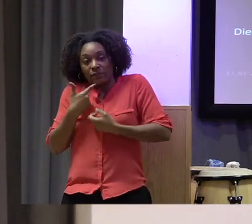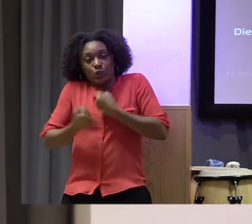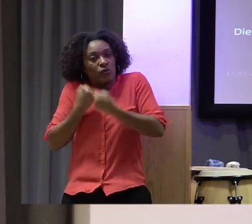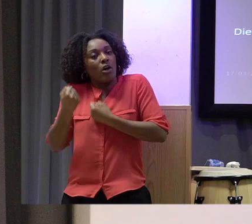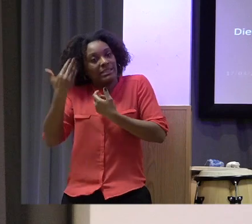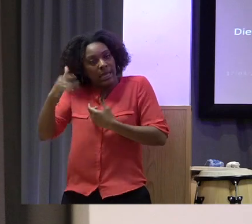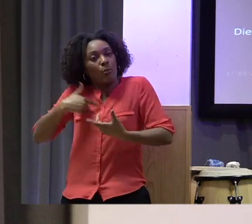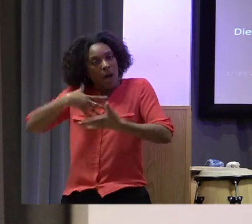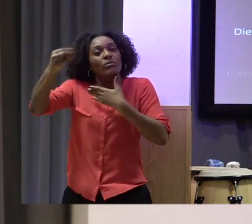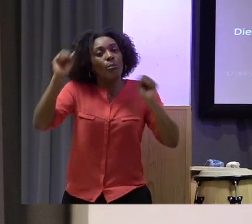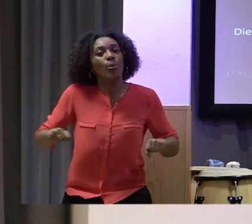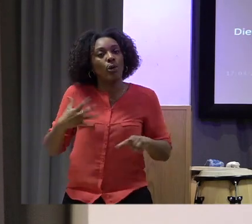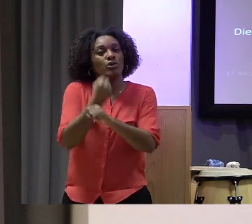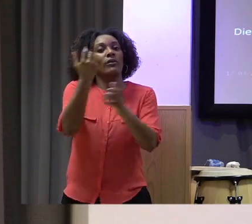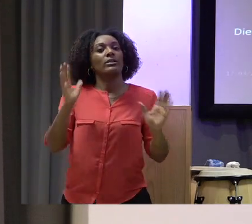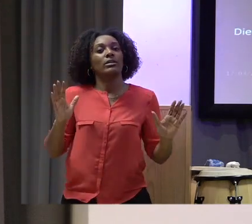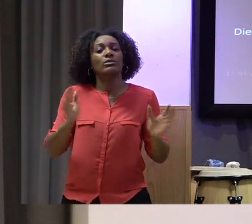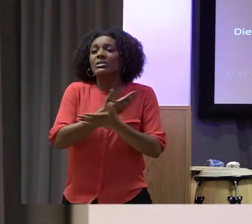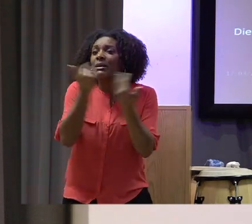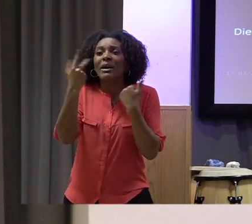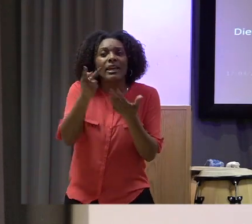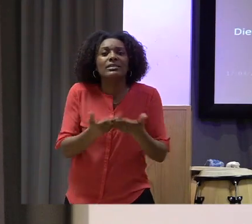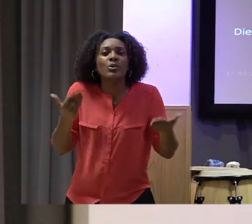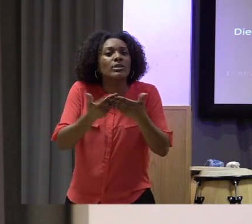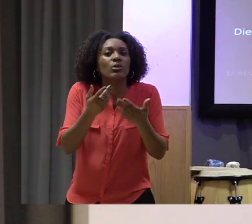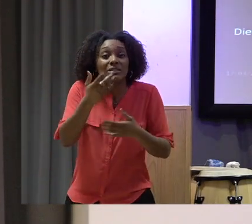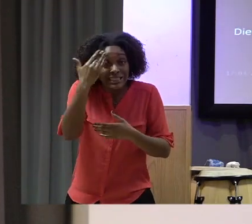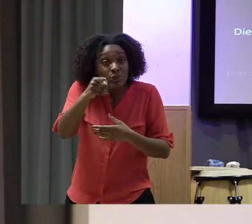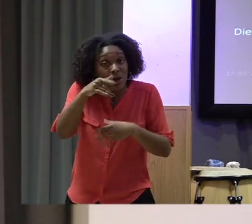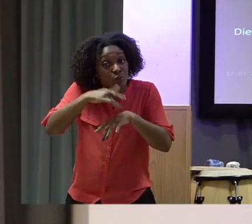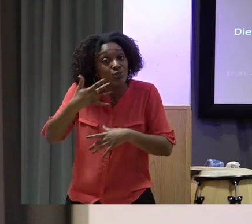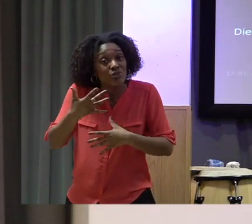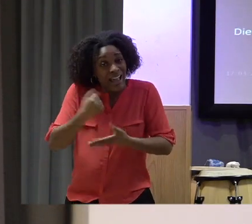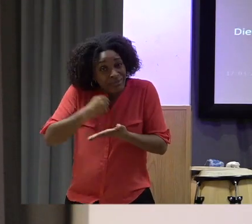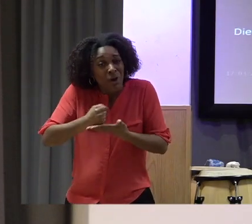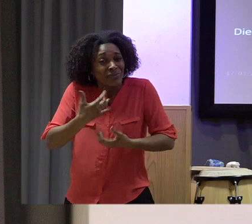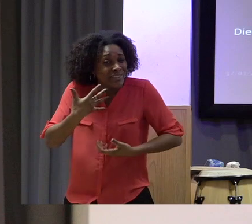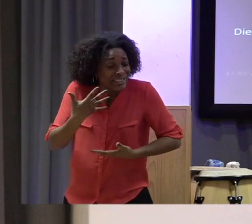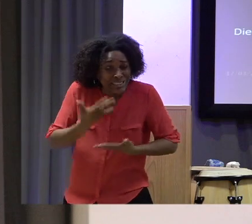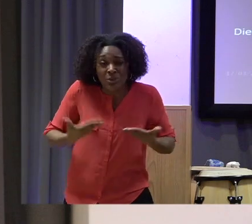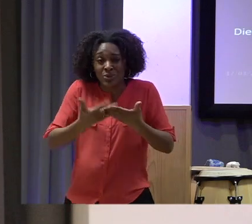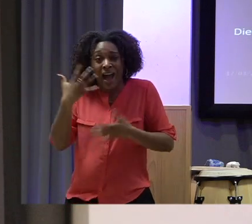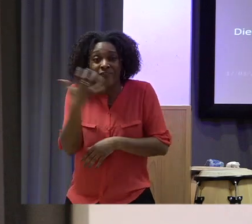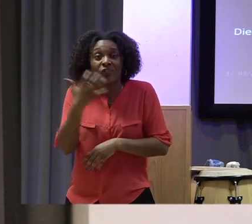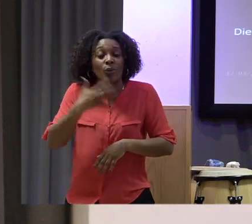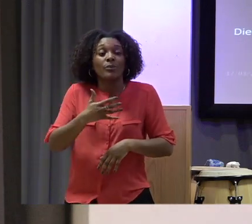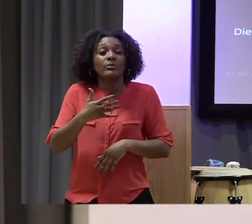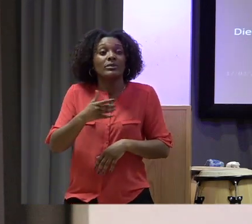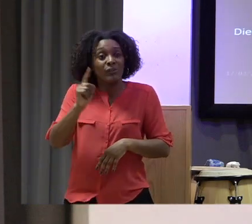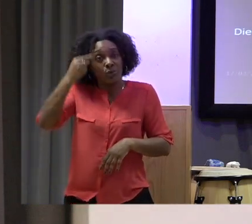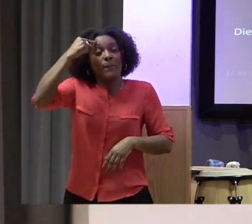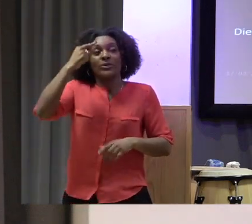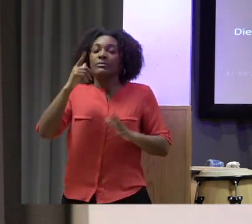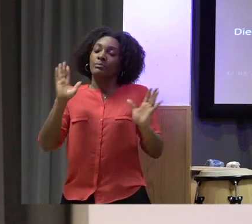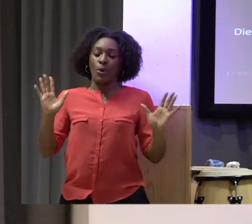quelle est la situation de votre vie, je ne sais pas qu'est-ce que vous vivez aujourd'hui. Si vous êtes dans l'épreuve, mettez-vous en tête que c'est un moment difficile à